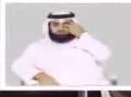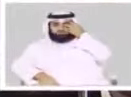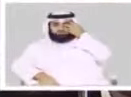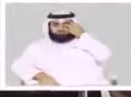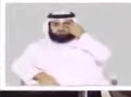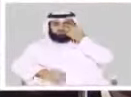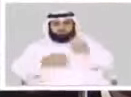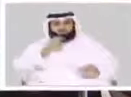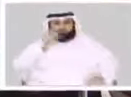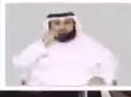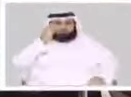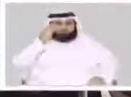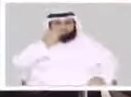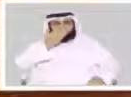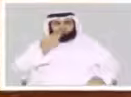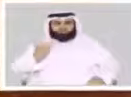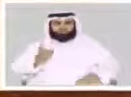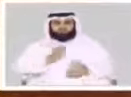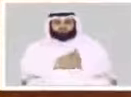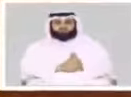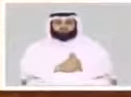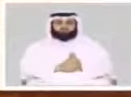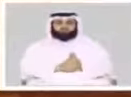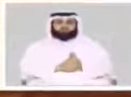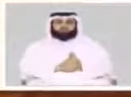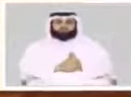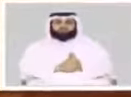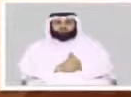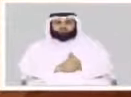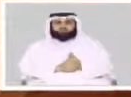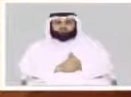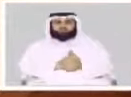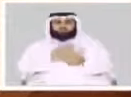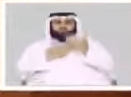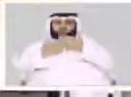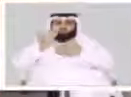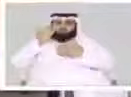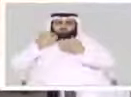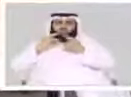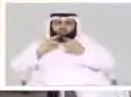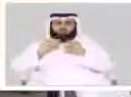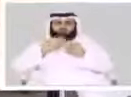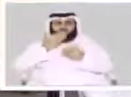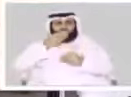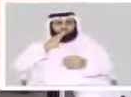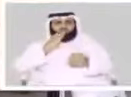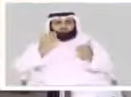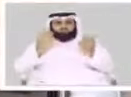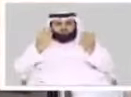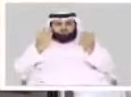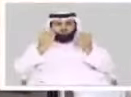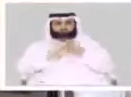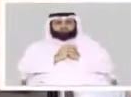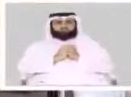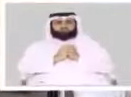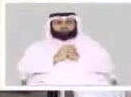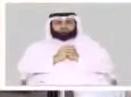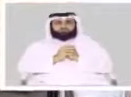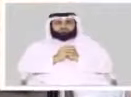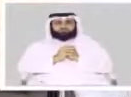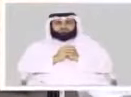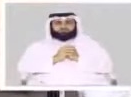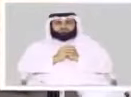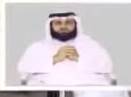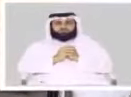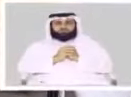والأخوات المشاهدين والمشاهدات. الدكتور عبد الله، اعتدنا في برنامجنا هذا بحمد الله عز وجل فيما مضى من